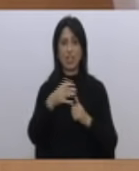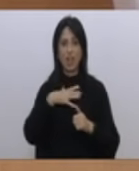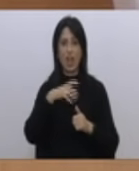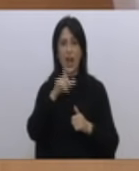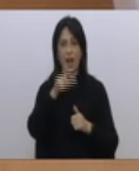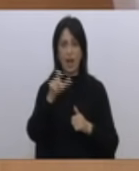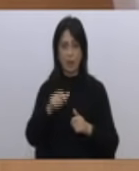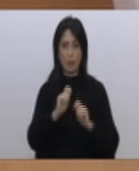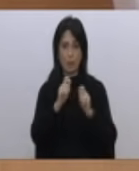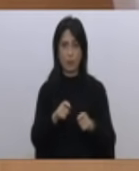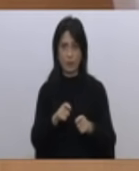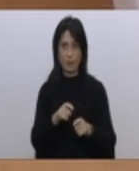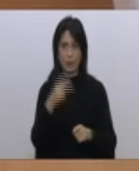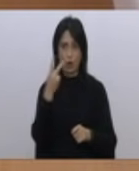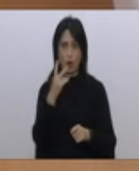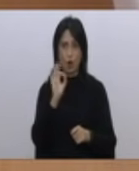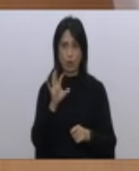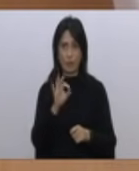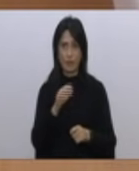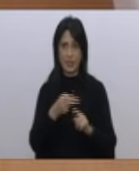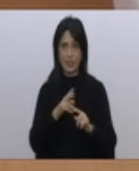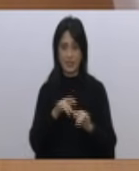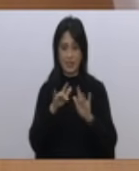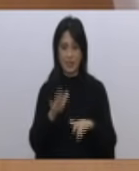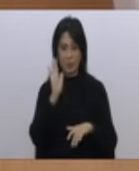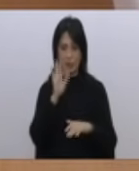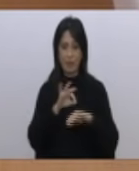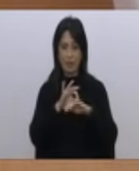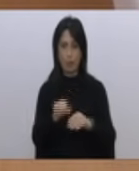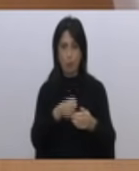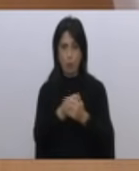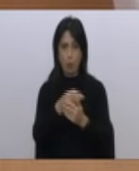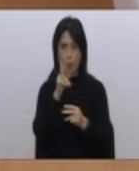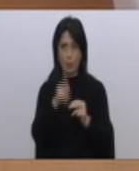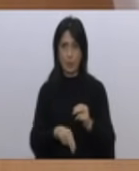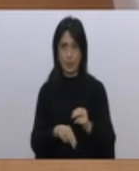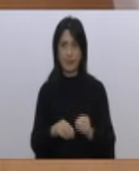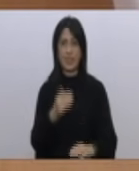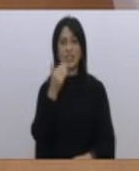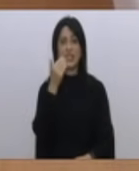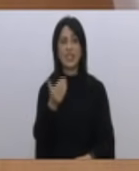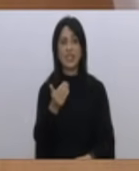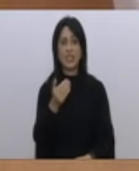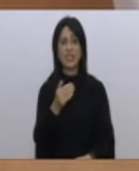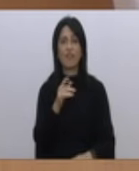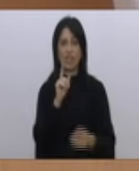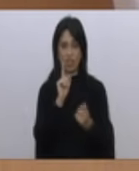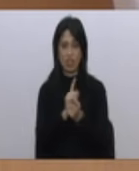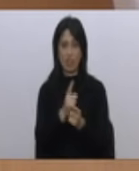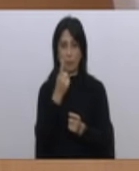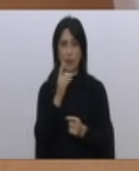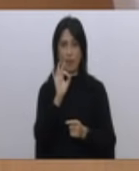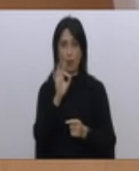ქართველმა ამომრჩეველმა 2 ოქტომბერს და ეს საქმე იქნება მიყვანილი ბოლომდე. თქვენ შეხვდებოდით 1